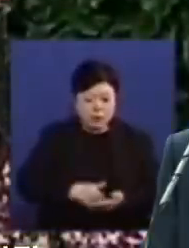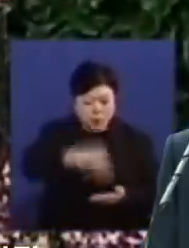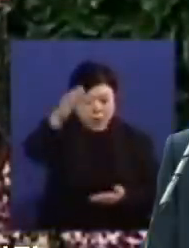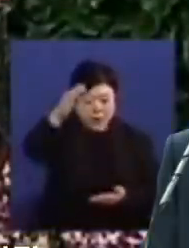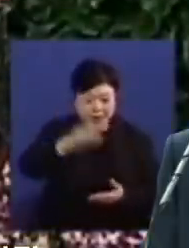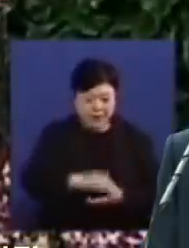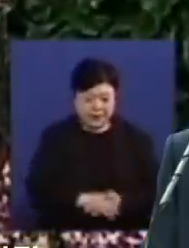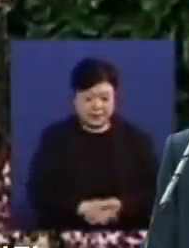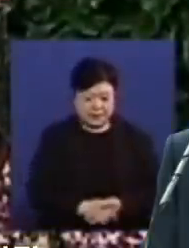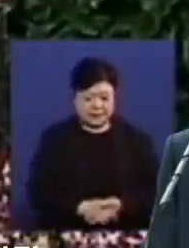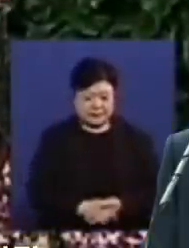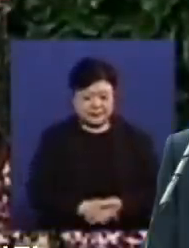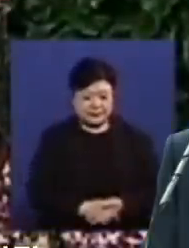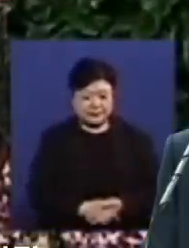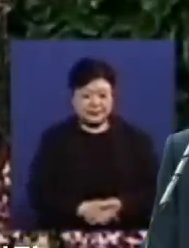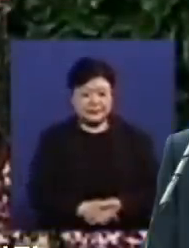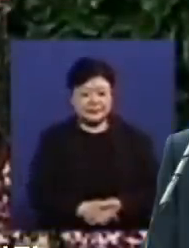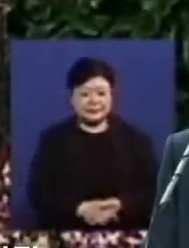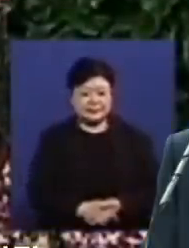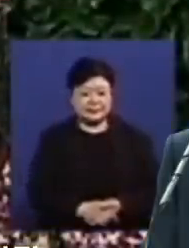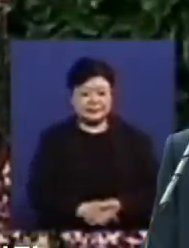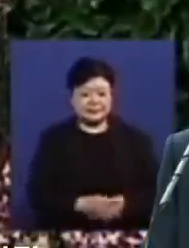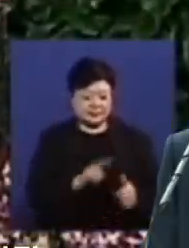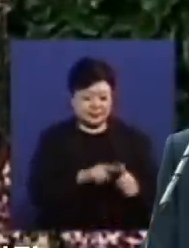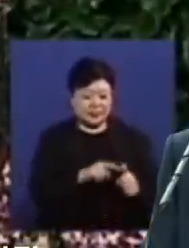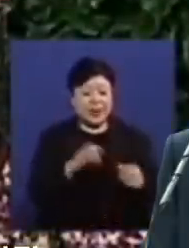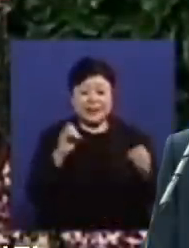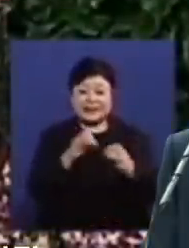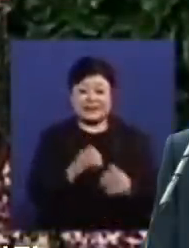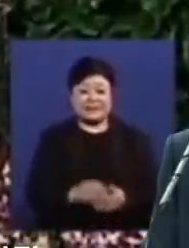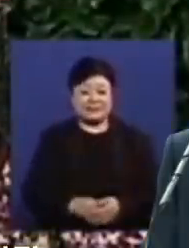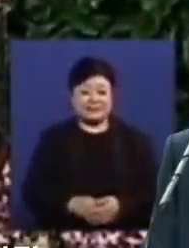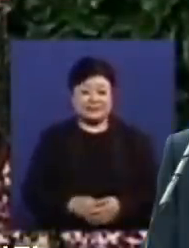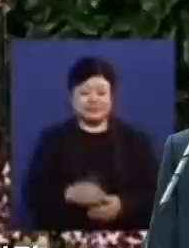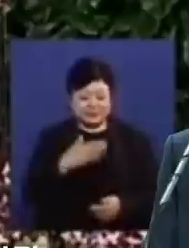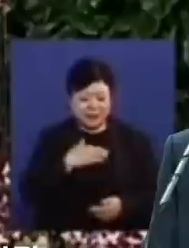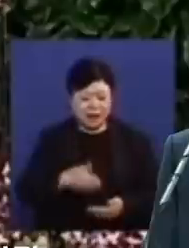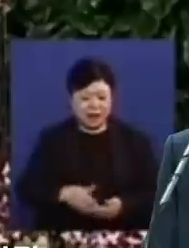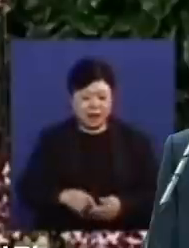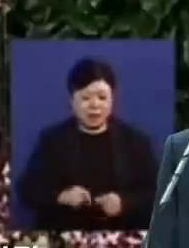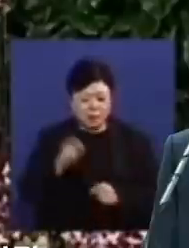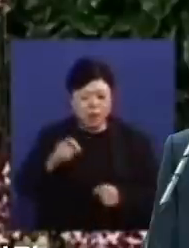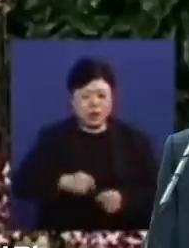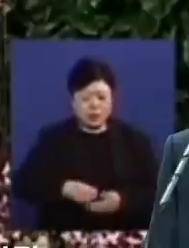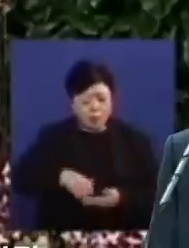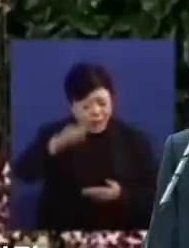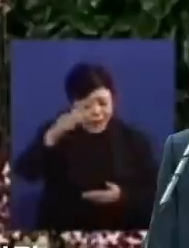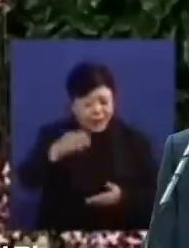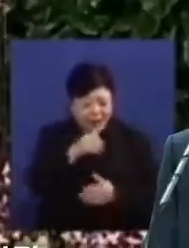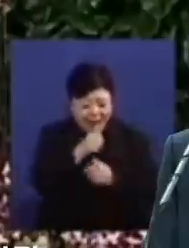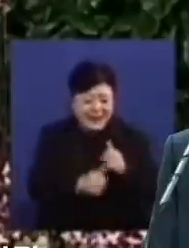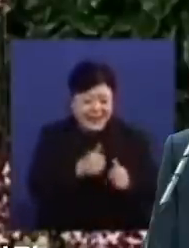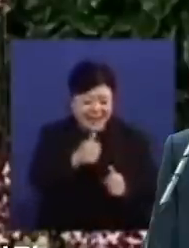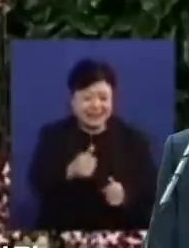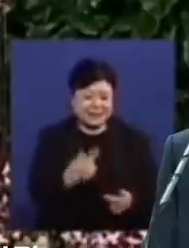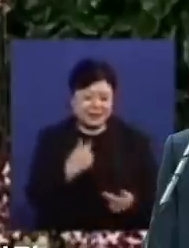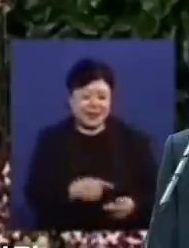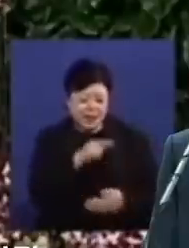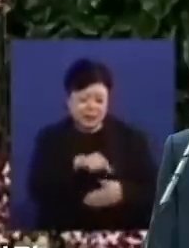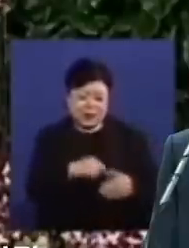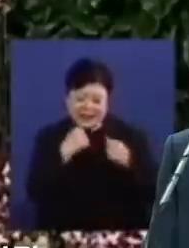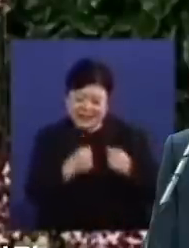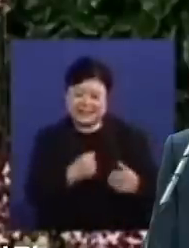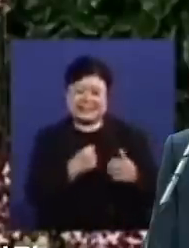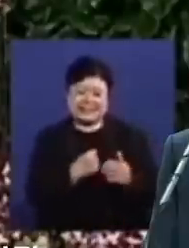추방해버리겠다. 그러자 크리스토스톰은 황제께서 나를 먼 나라로 추방하실지라도 하나님은 늘 내 속에